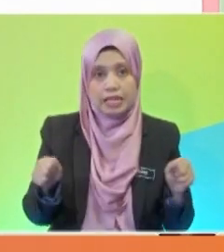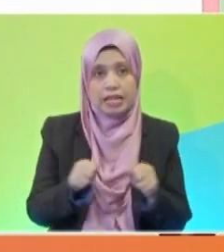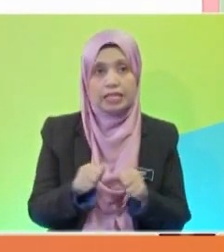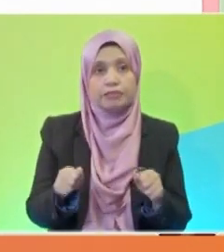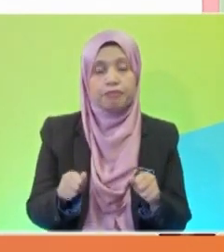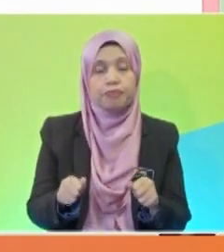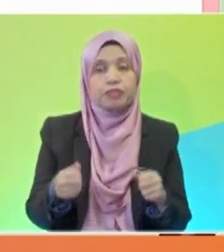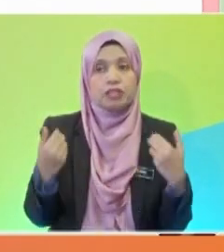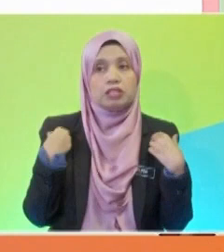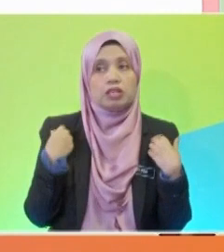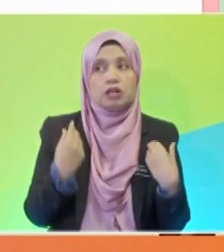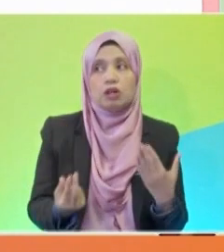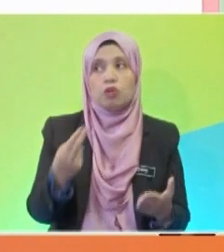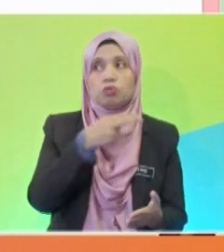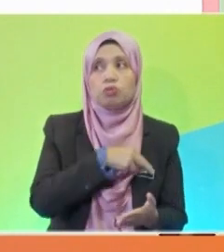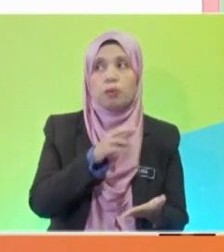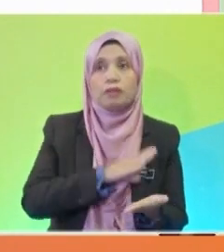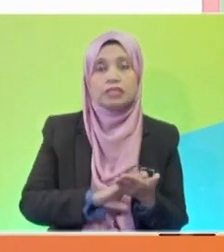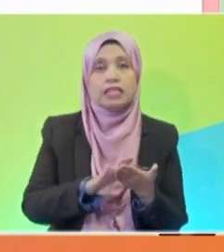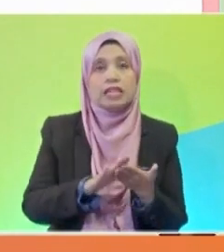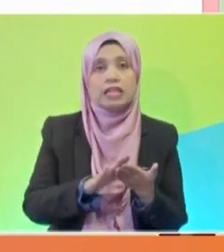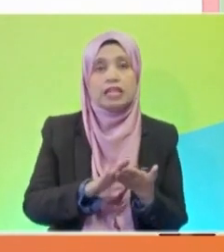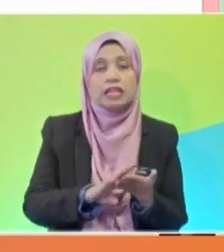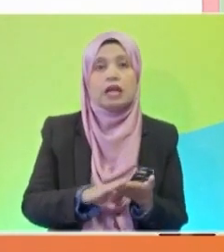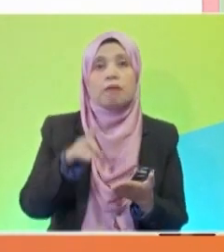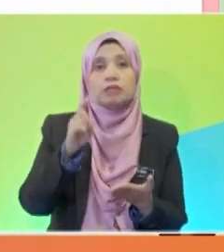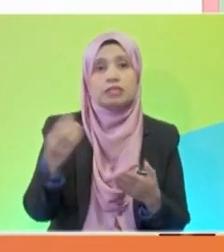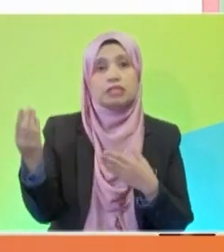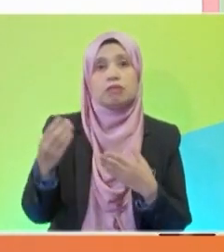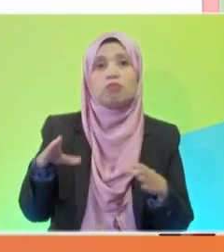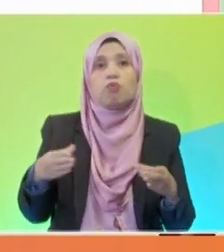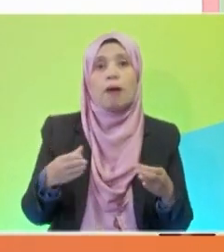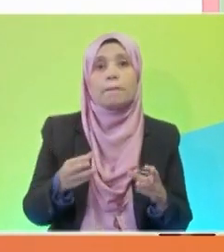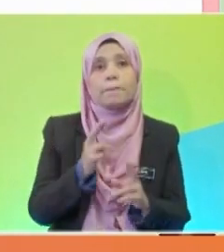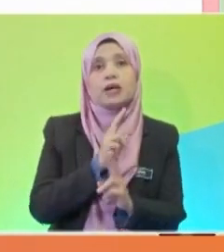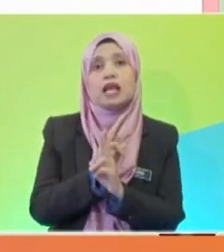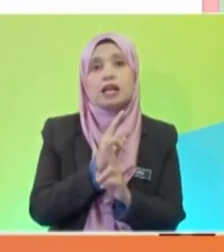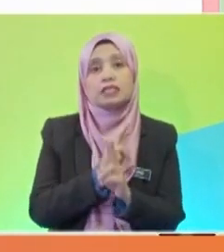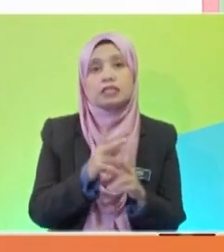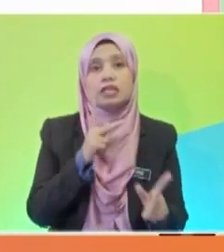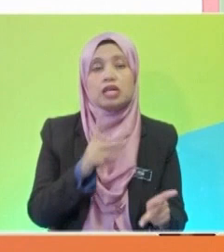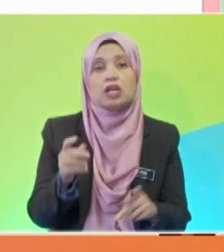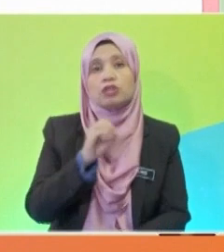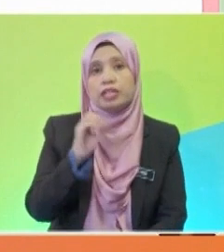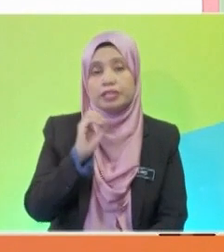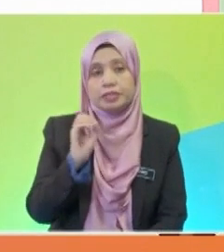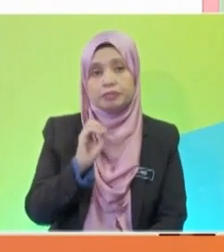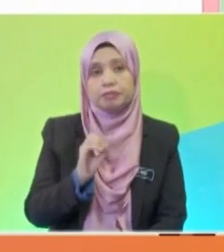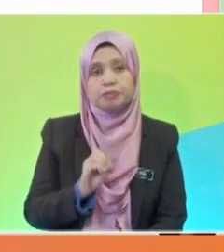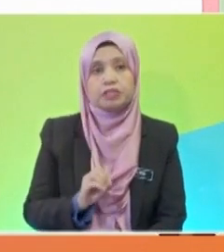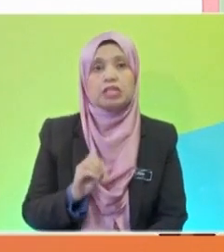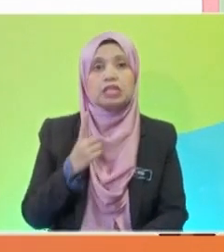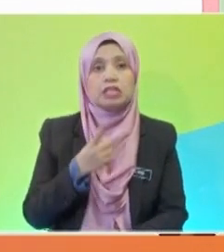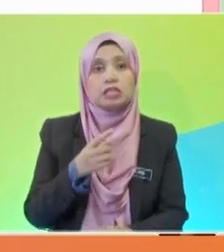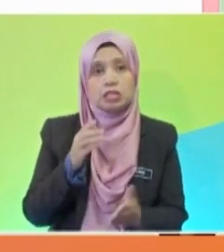ada tak diberikan untung bersih? Sekiranya ada diberikan untung bersih, awak kena buat pelarasan dulu. Jika ada, kalau tak ada, seronok. Terus kita ambil nilai